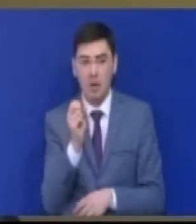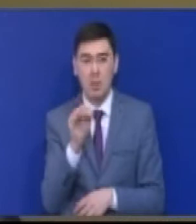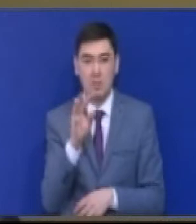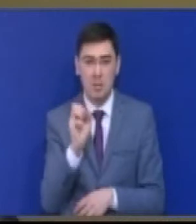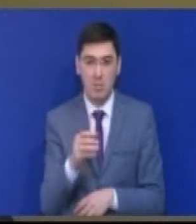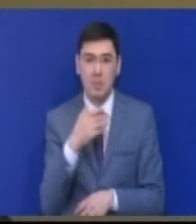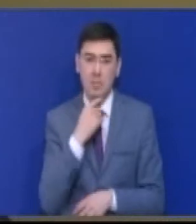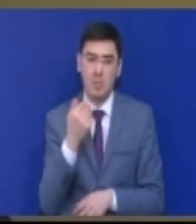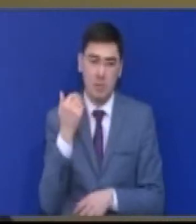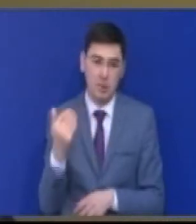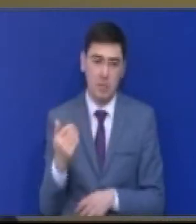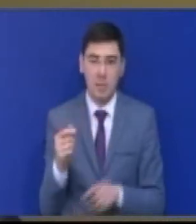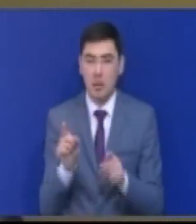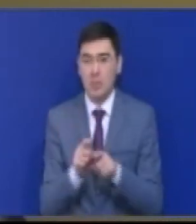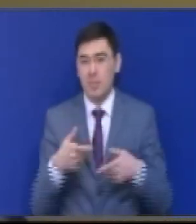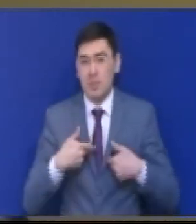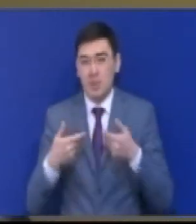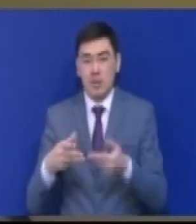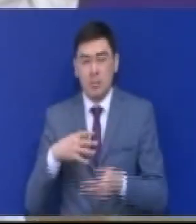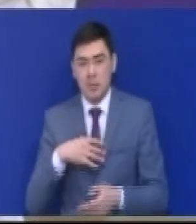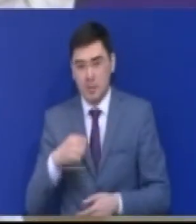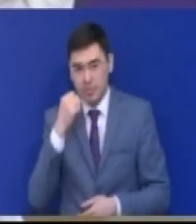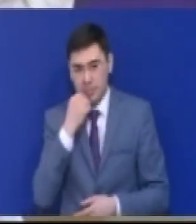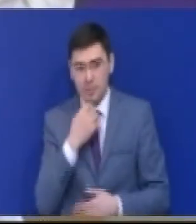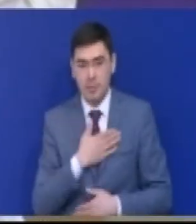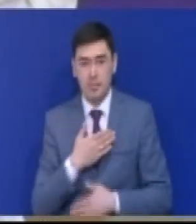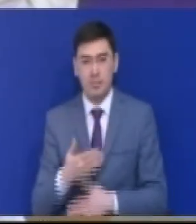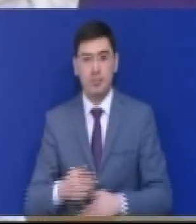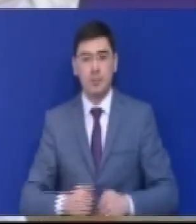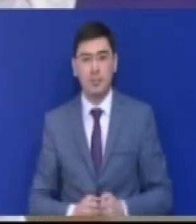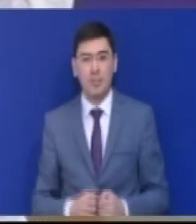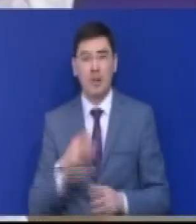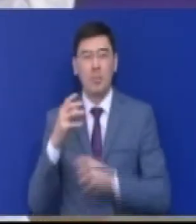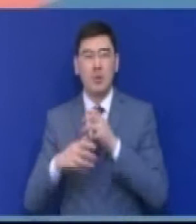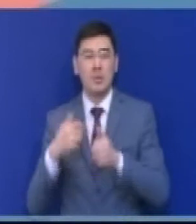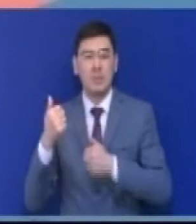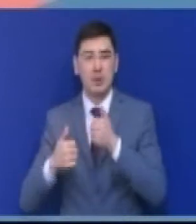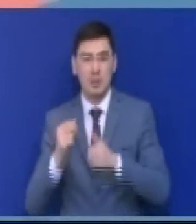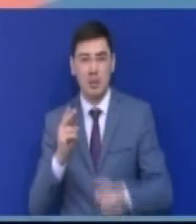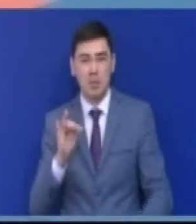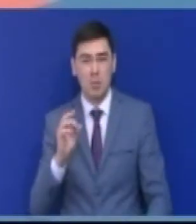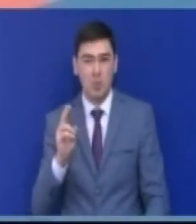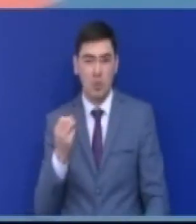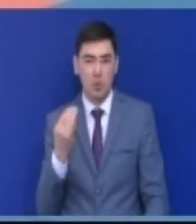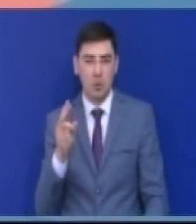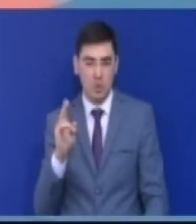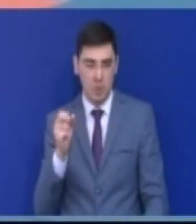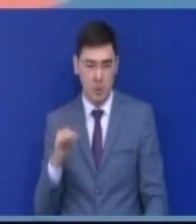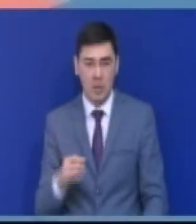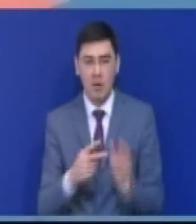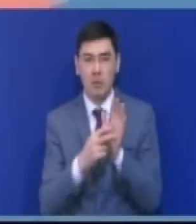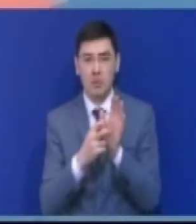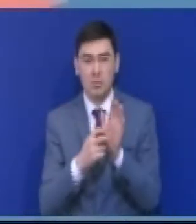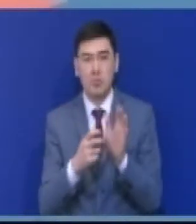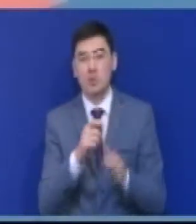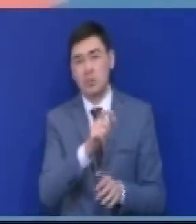Семей и управлению спорта за приглашение, за гостеприимство. На международных соревнованиях по шинкёкушинкай карате собрались около 800